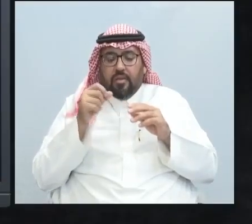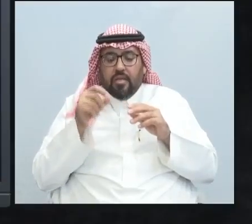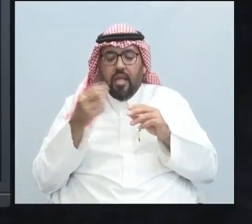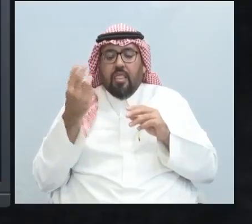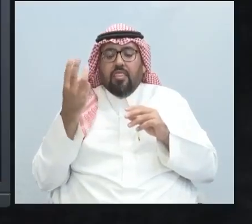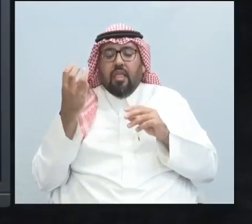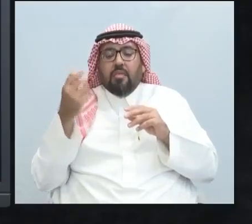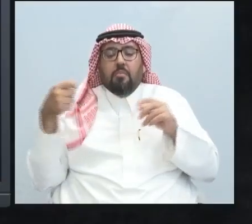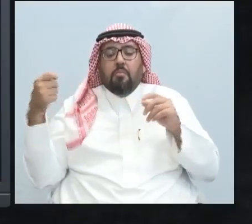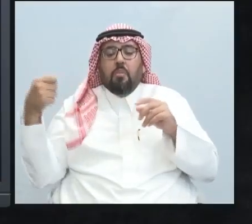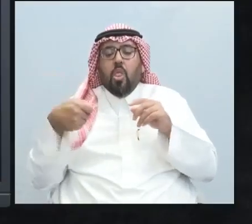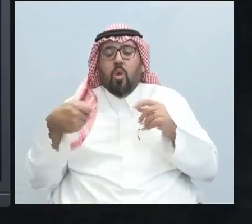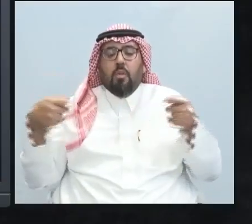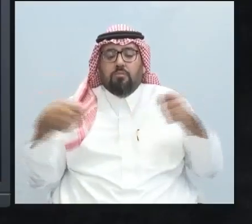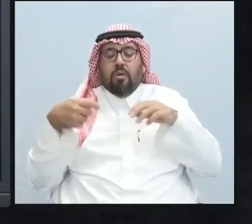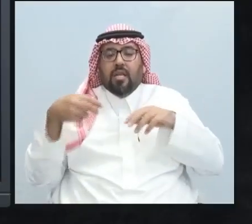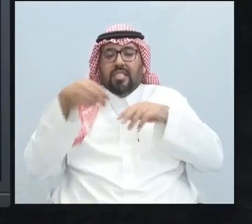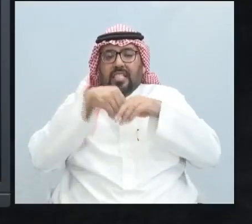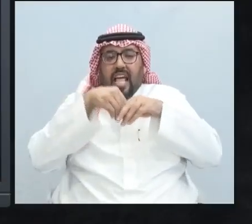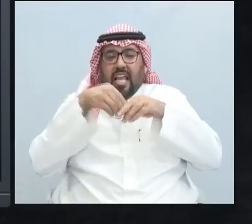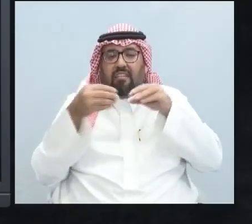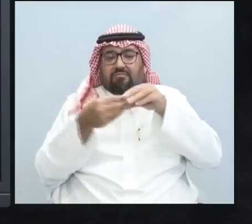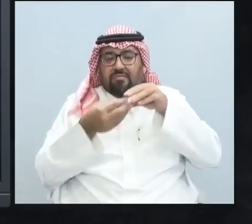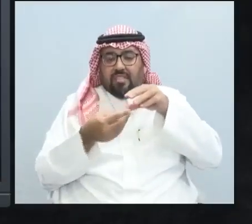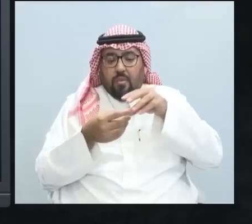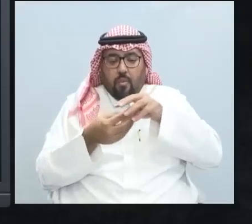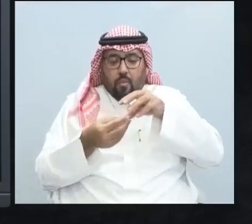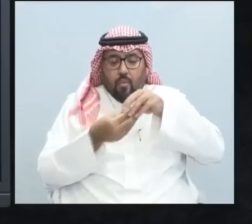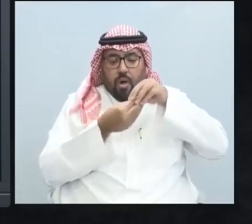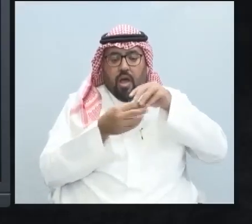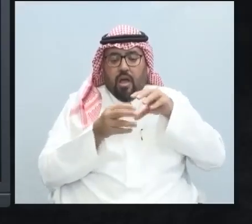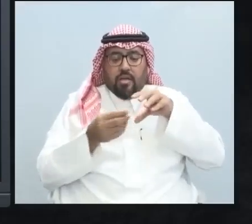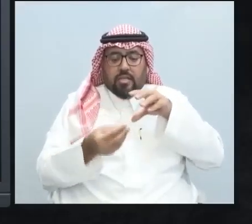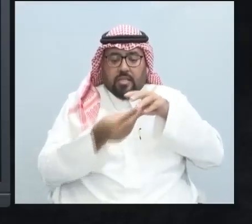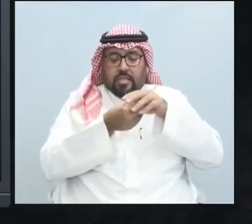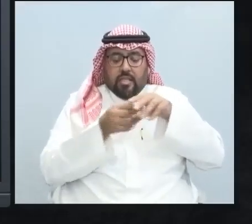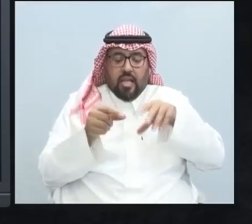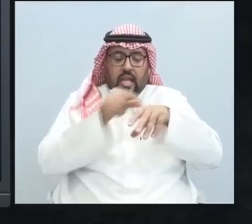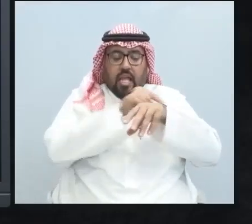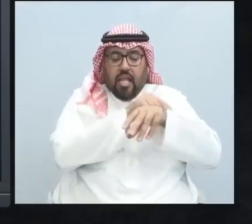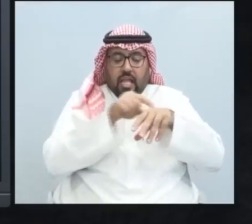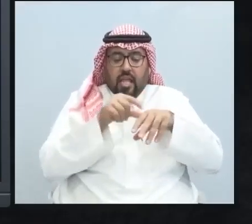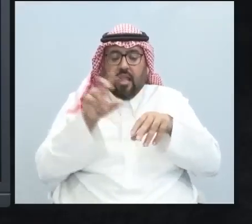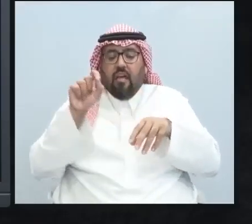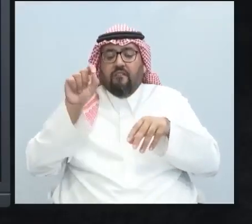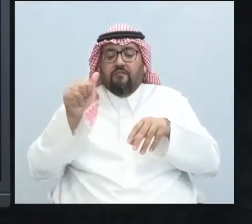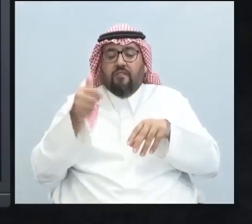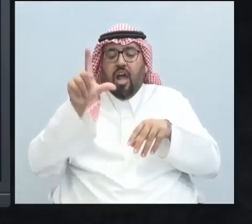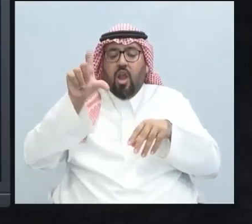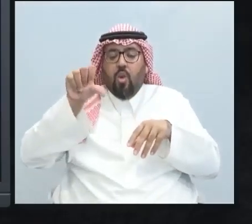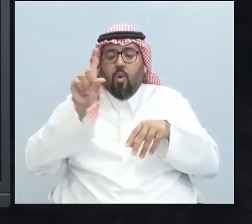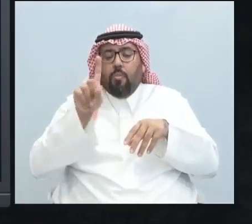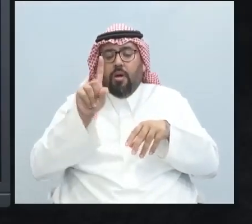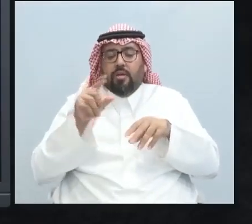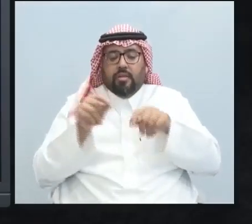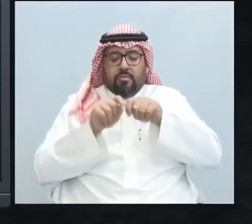300 مليون حيوان منوي داخل الم المهبل ولكن من يصل الى منطقه فالوب من منطقه من منطقه المهبل حتى منطقه فالوب